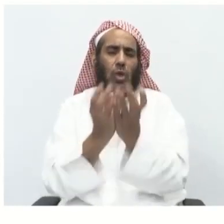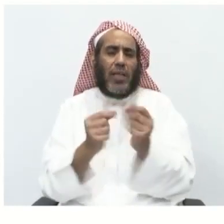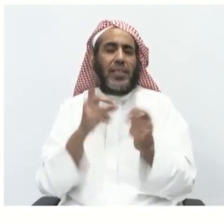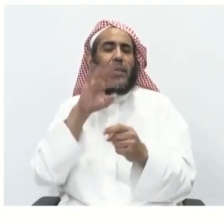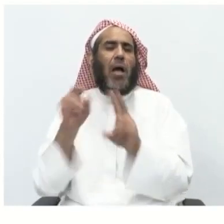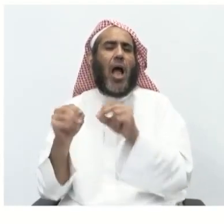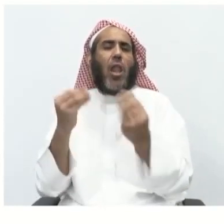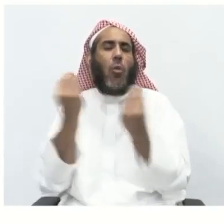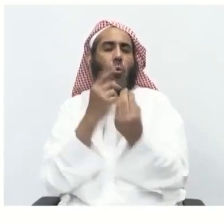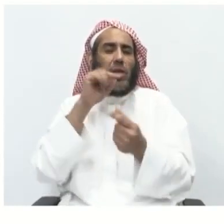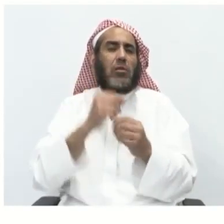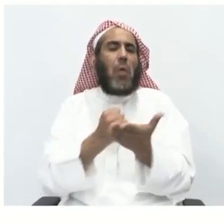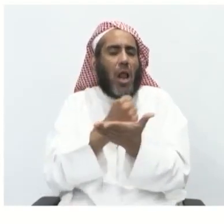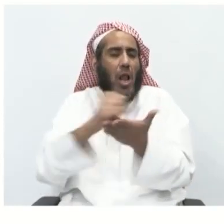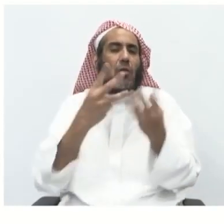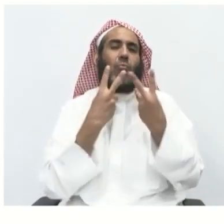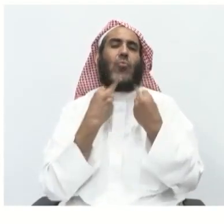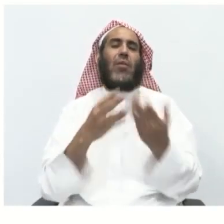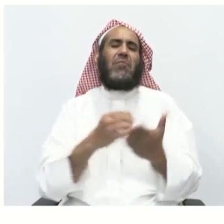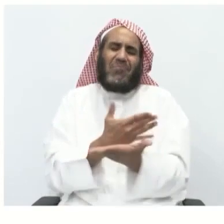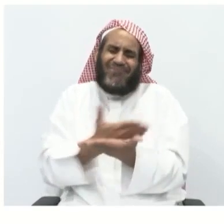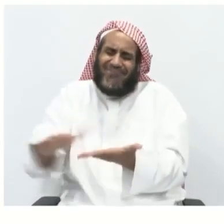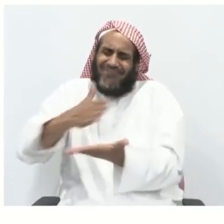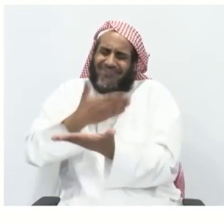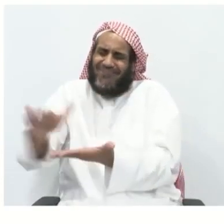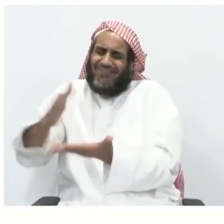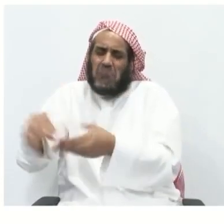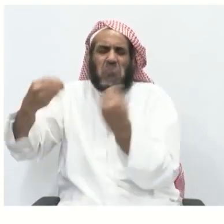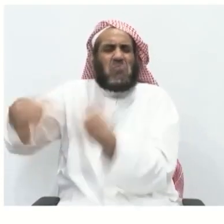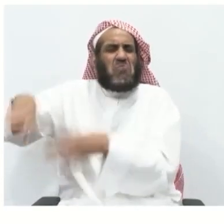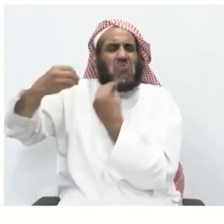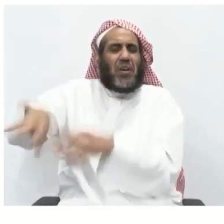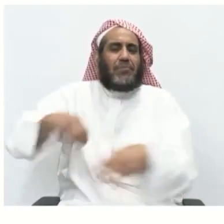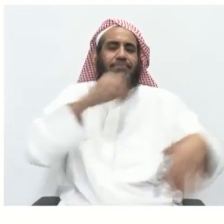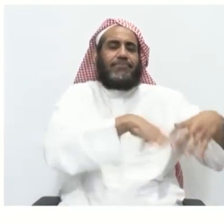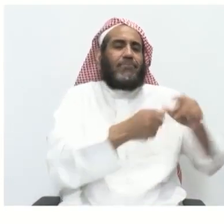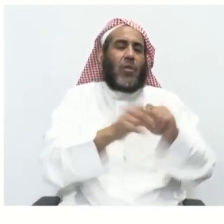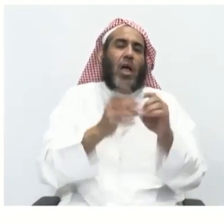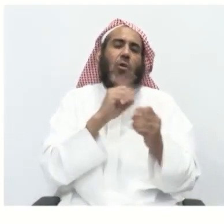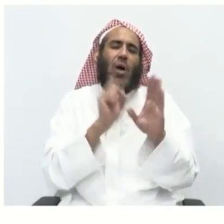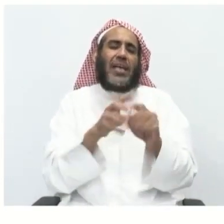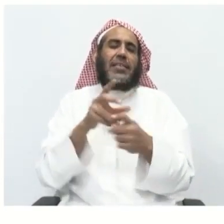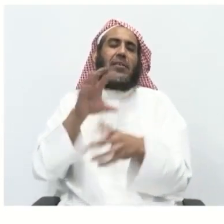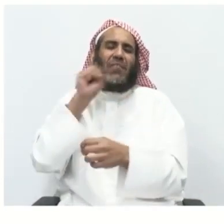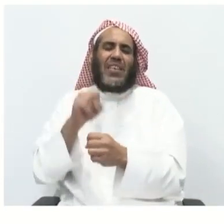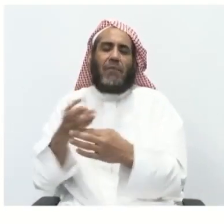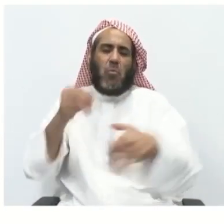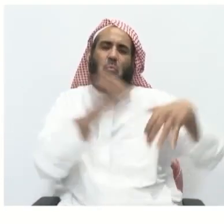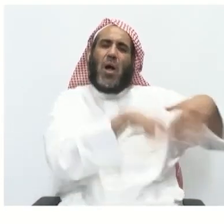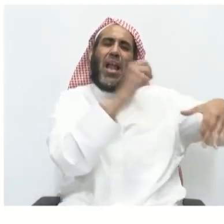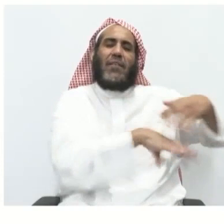النحاس ثم ننظف مكاننا ونتخلص من الفضلات ونضع النحاس الجافي مع النفايات